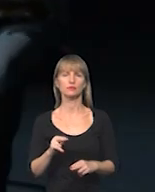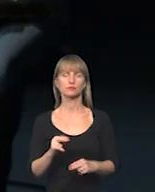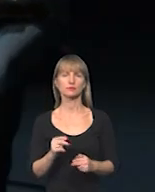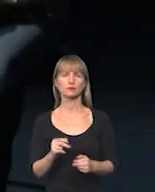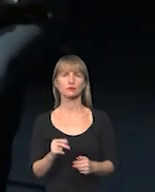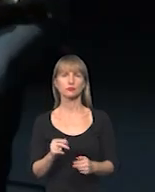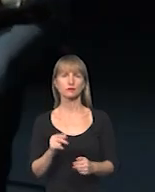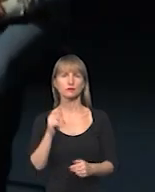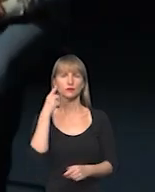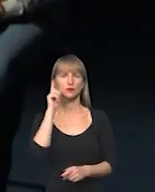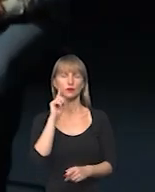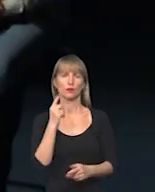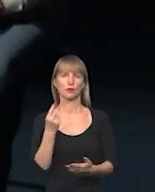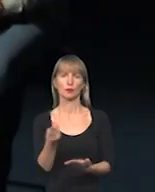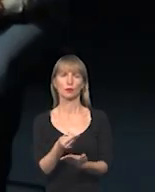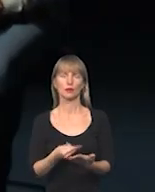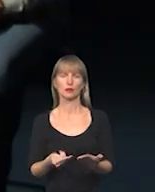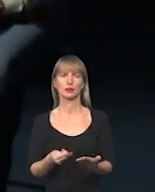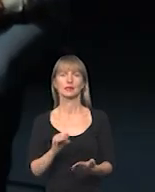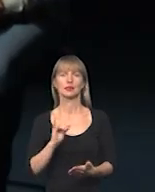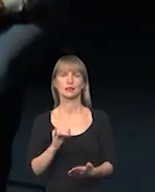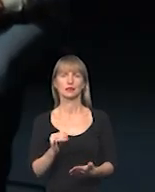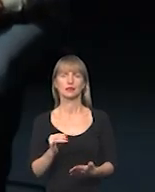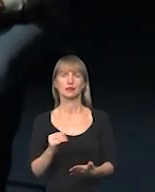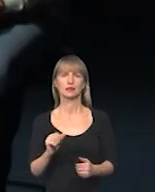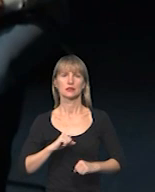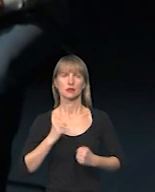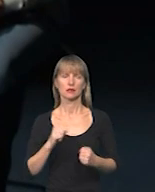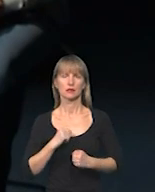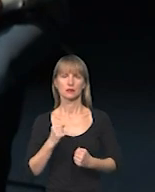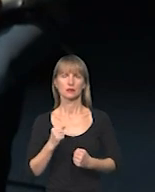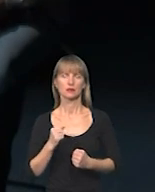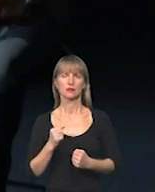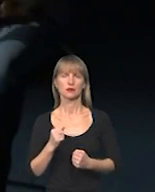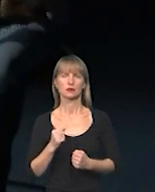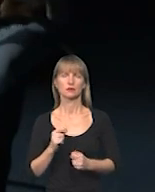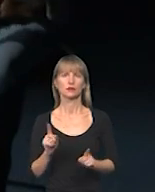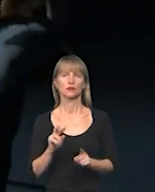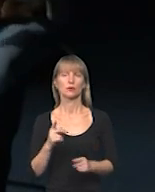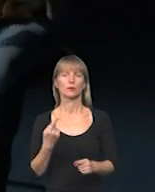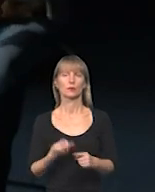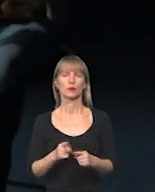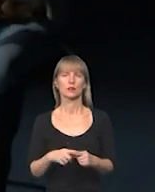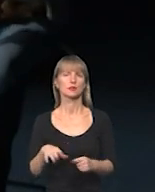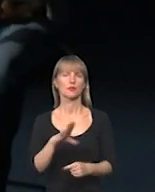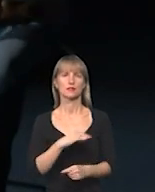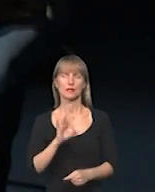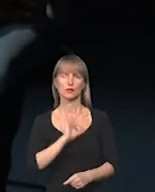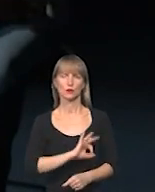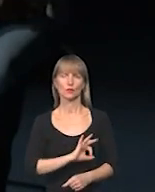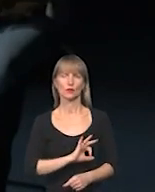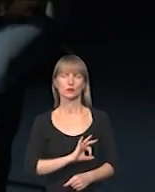в кольоровій палітрі. І, звичайно, старалися, щоб це все